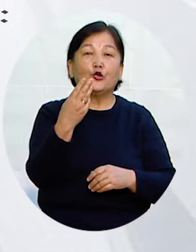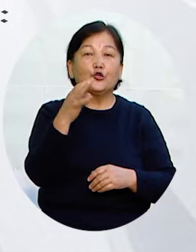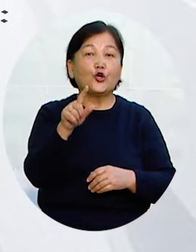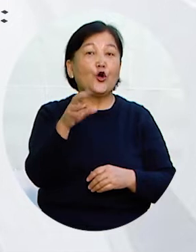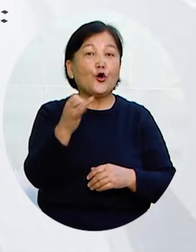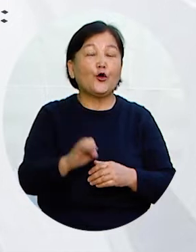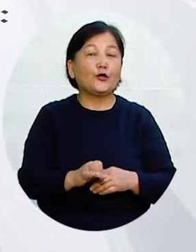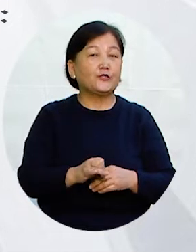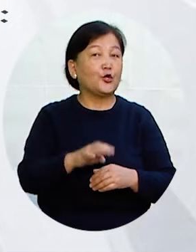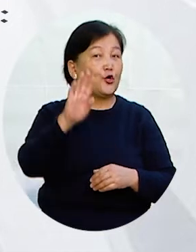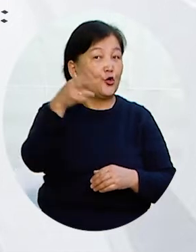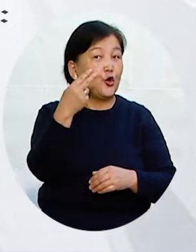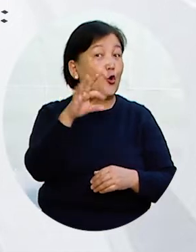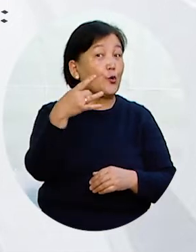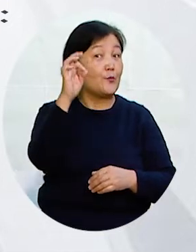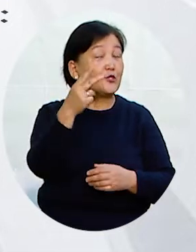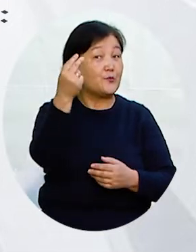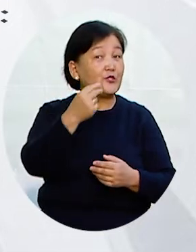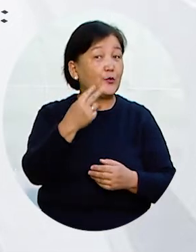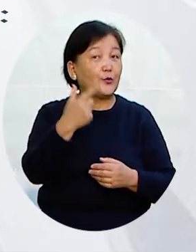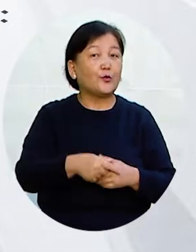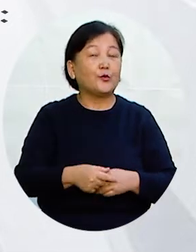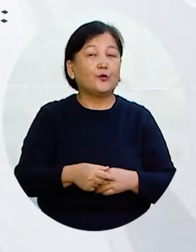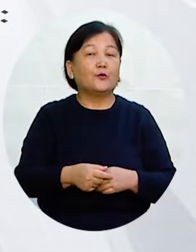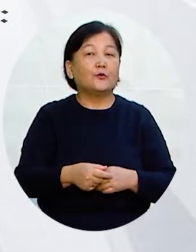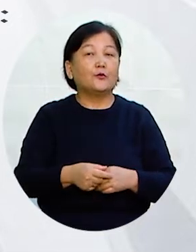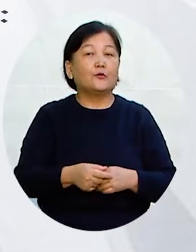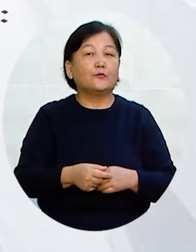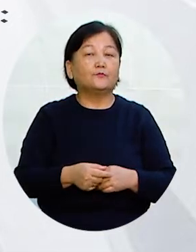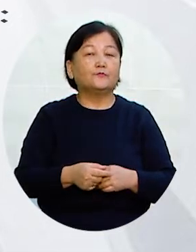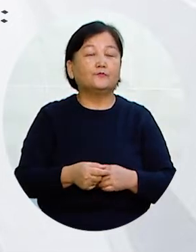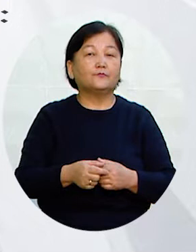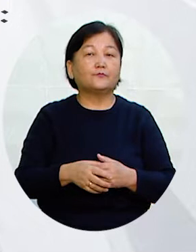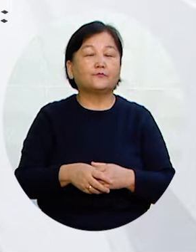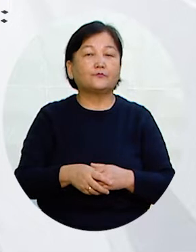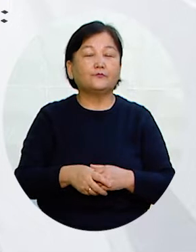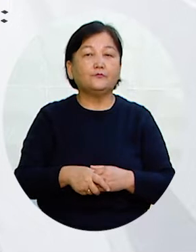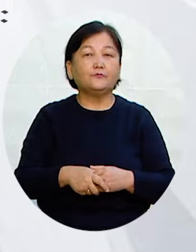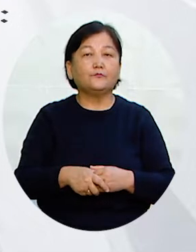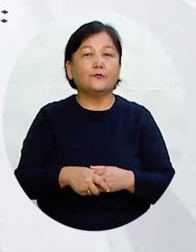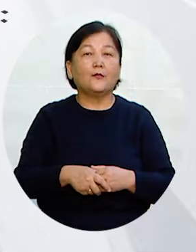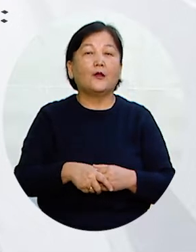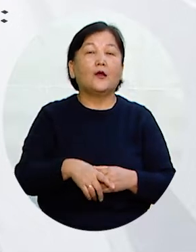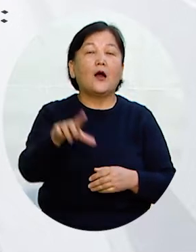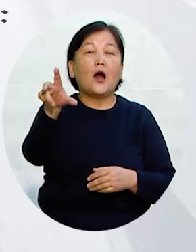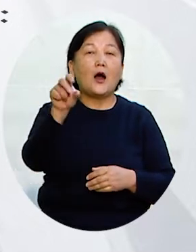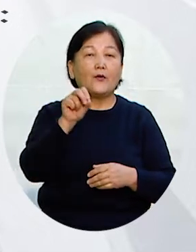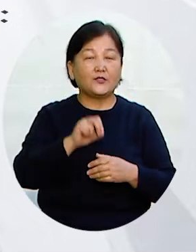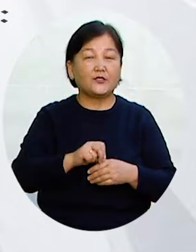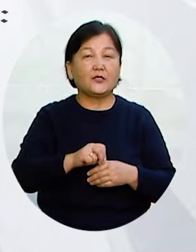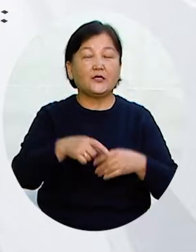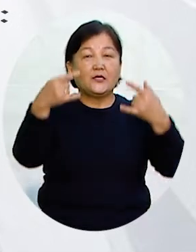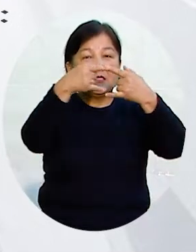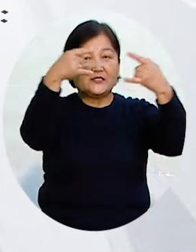гэдэг нэлээд өөрөн сүчлэгтэй үг. Чохой буюу шохойг суутгадаг байна. Шохой, аван,